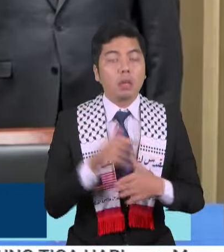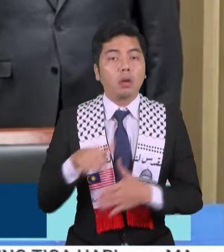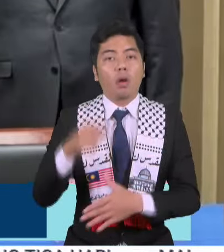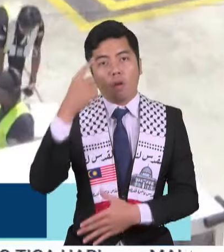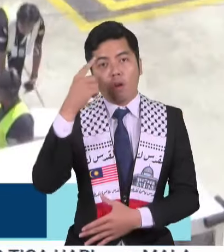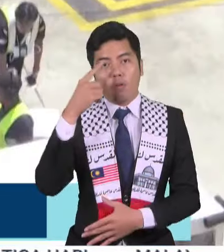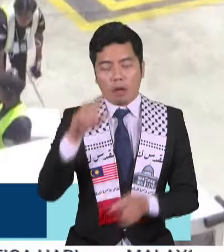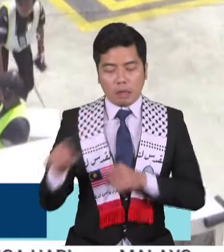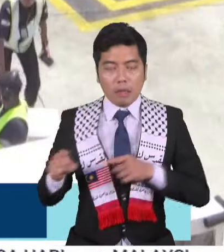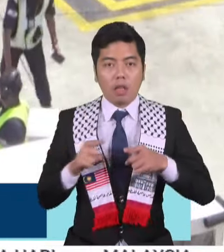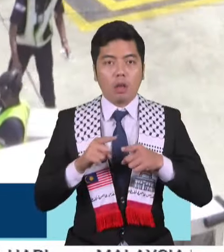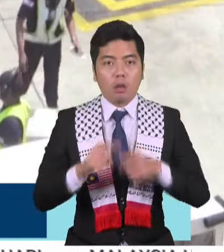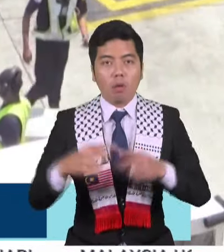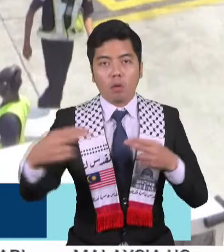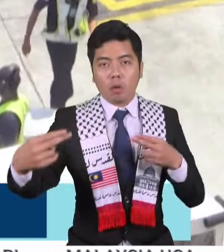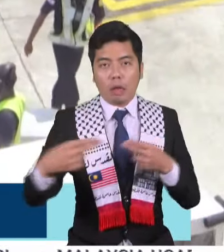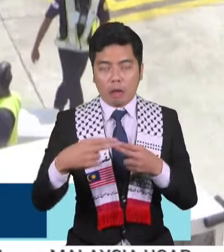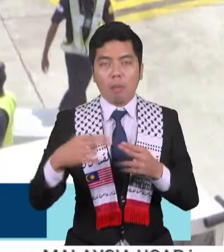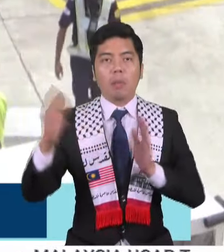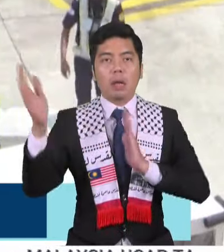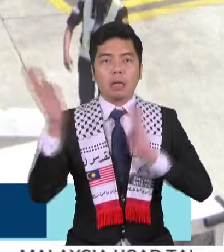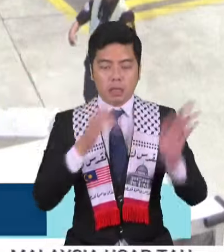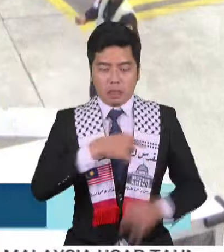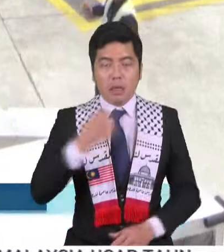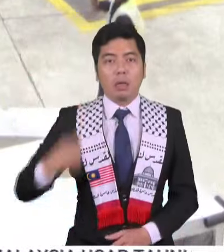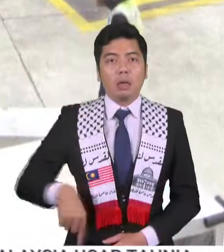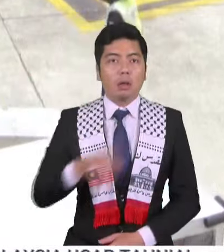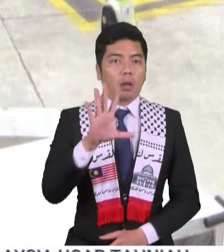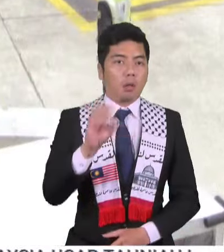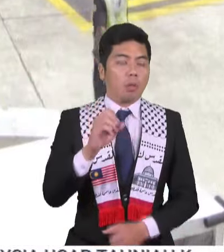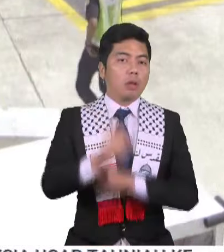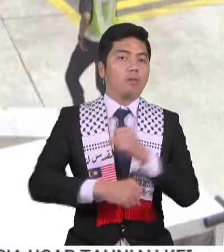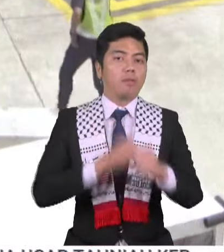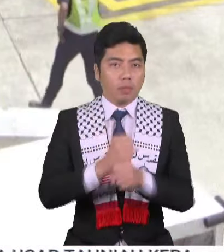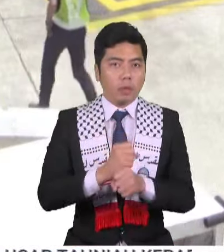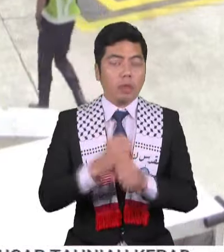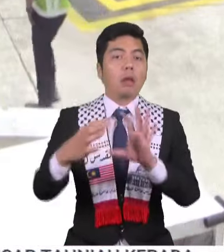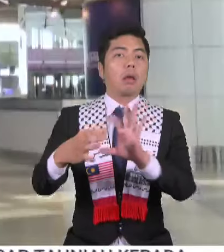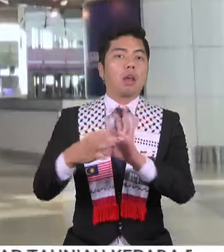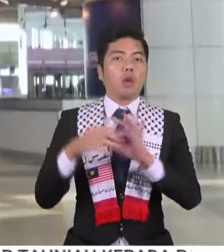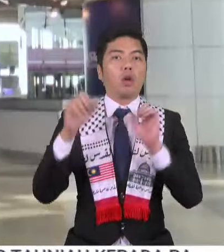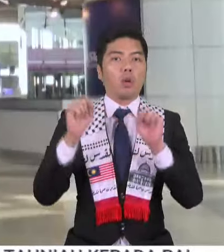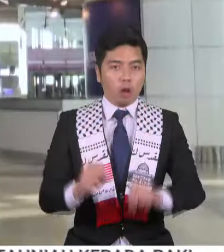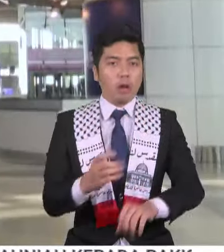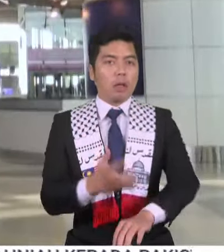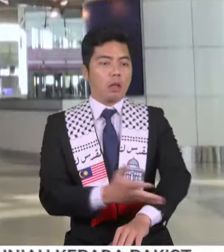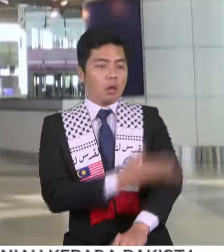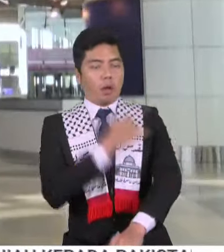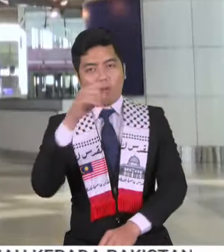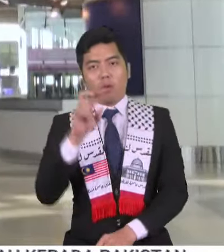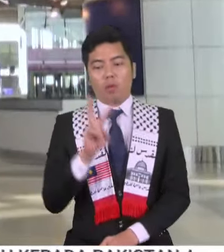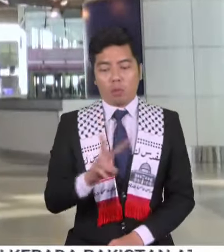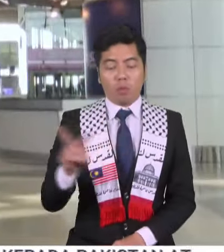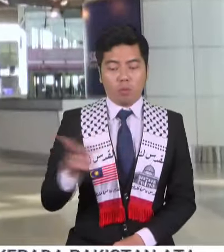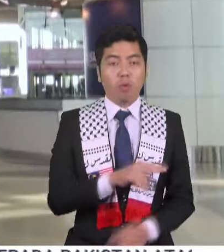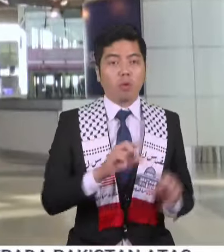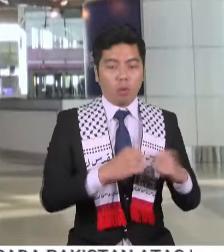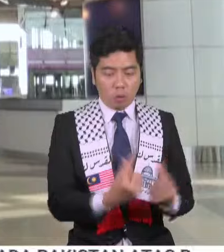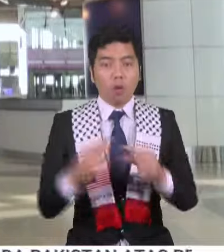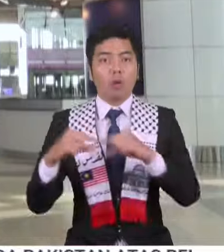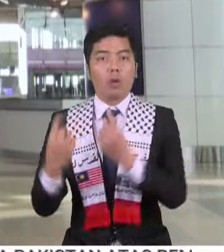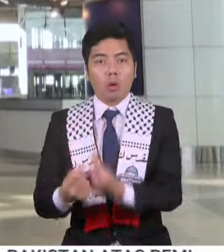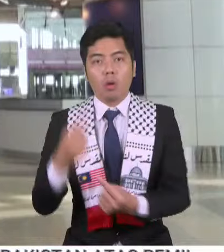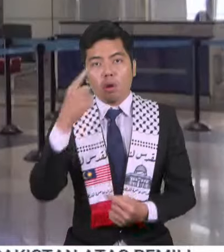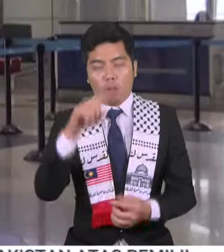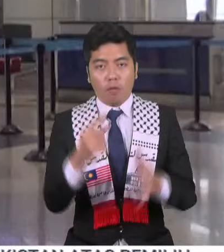adalah seiring dengan ulang tahun ke-50 hubungan diplomatik Malaysia-China. Kerjasama itu akan meningkatkan jangkauan kedua-dua kumpulan itu dengan